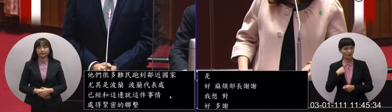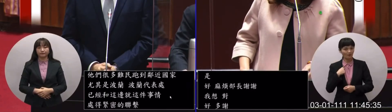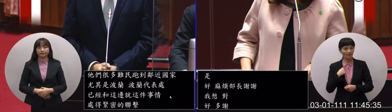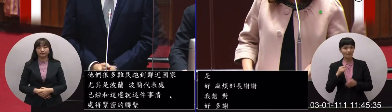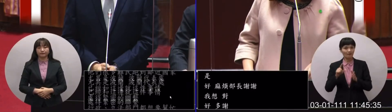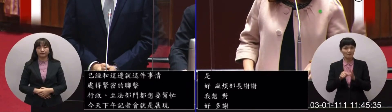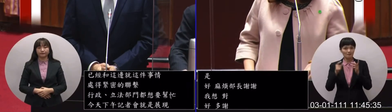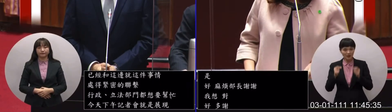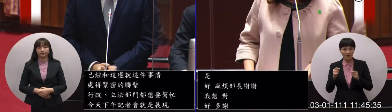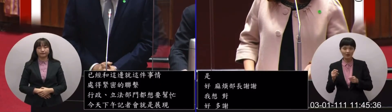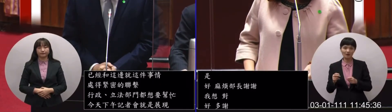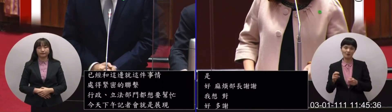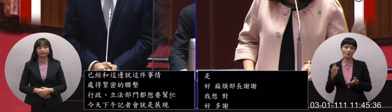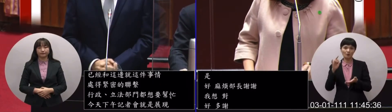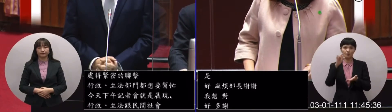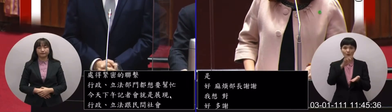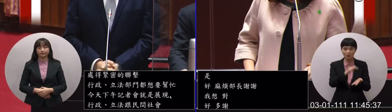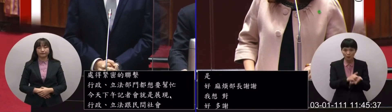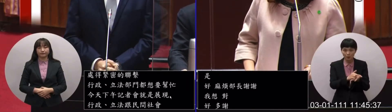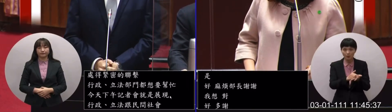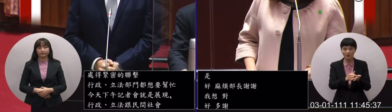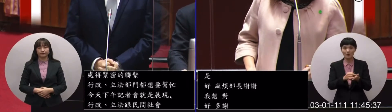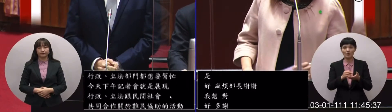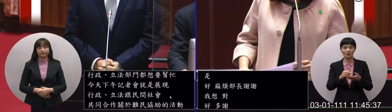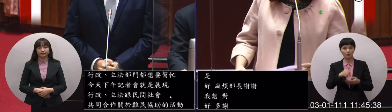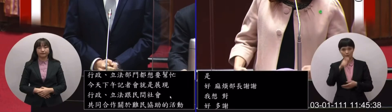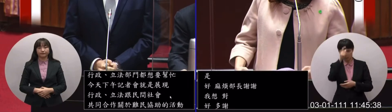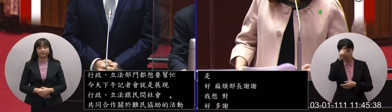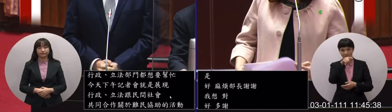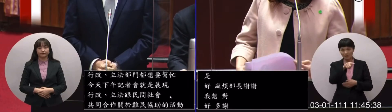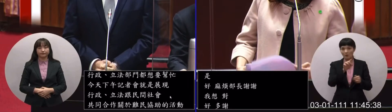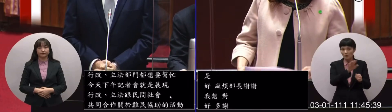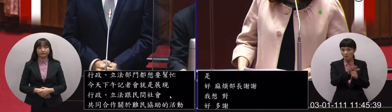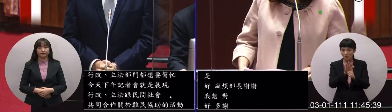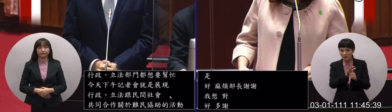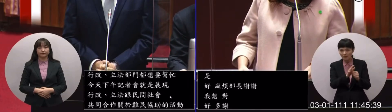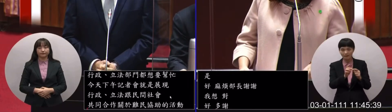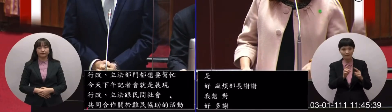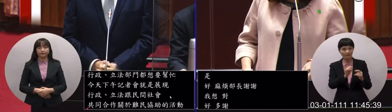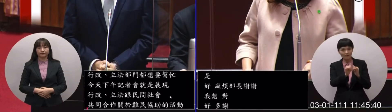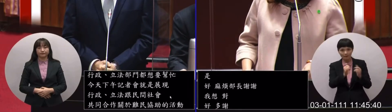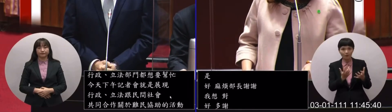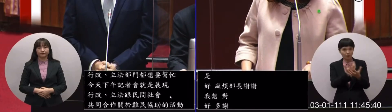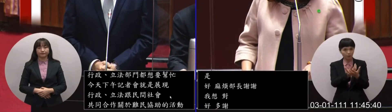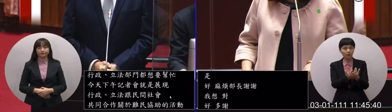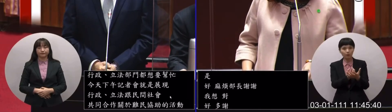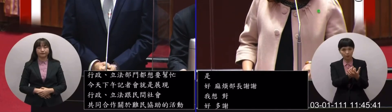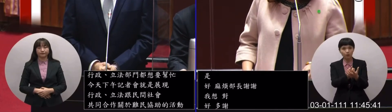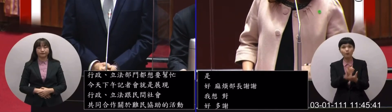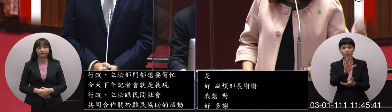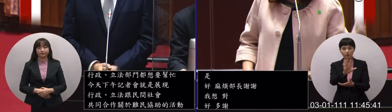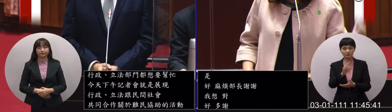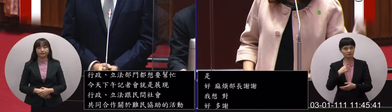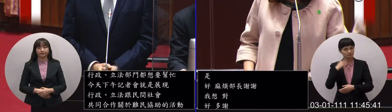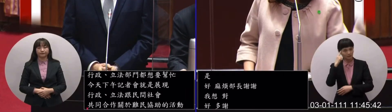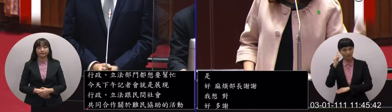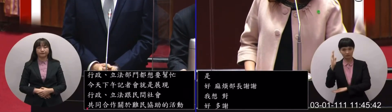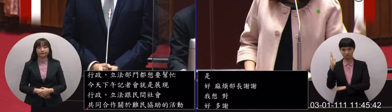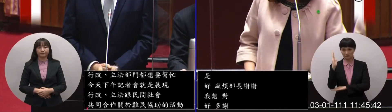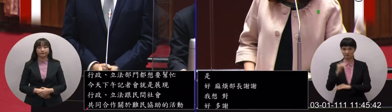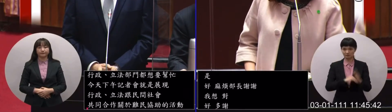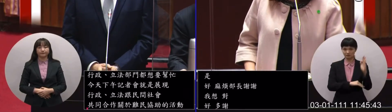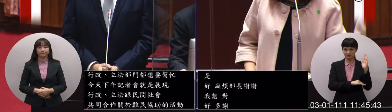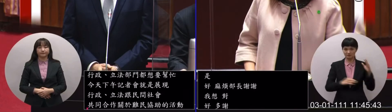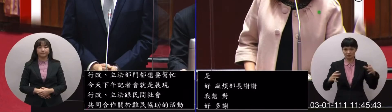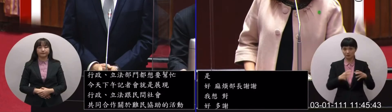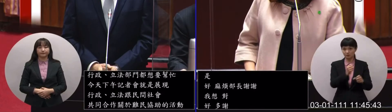土耳其那边的人道援助，也是针对难民的部分。好，所以我想我们这种民间组织跟民间组织，然后或者政府跟民间组织之间的合作，我